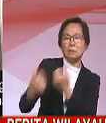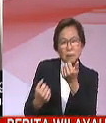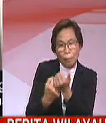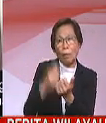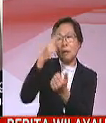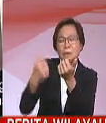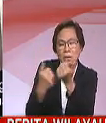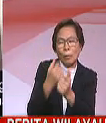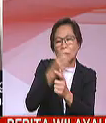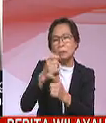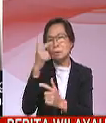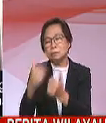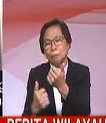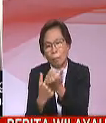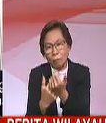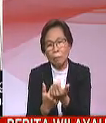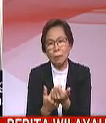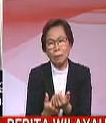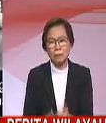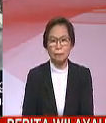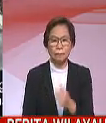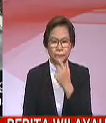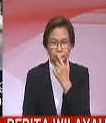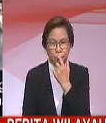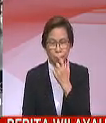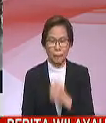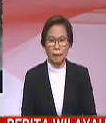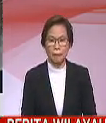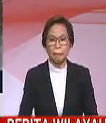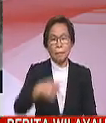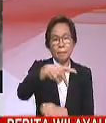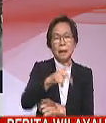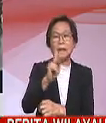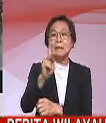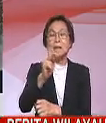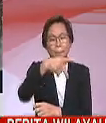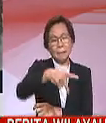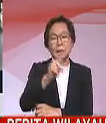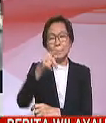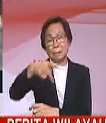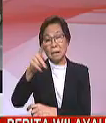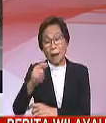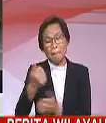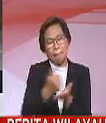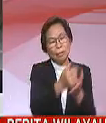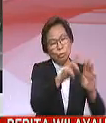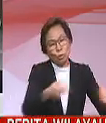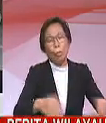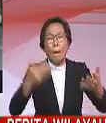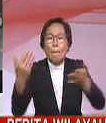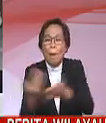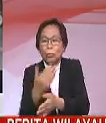tak, atau boleh. Kalau over, juga tidak. Dari segi PTPTN pun bagus juga membantu student yang baru